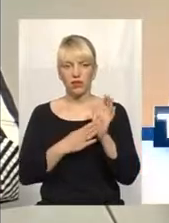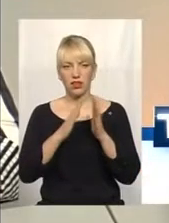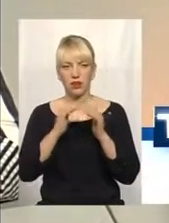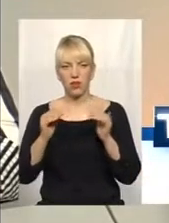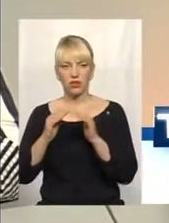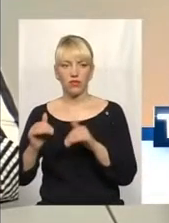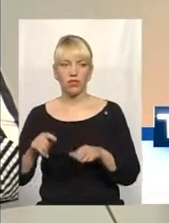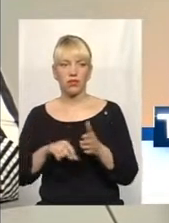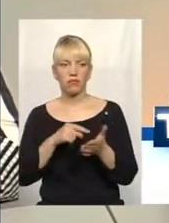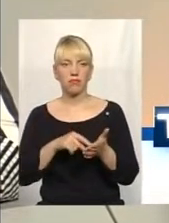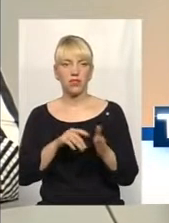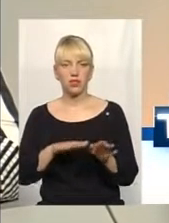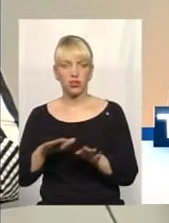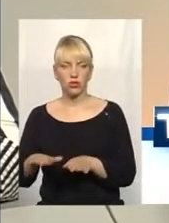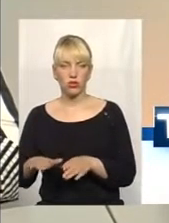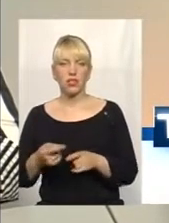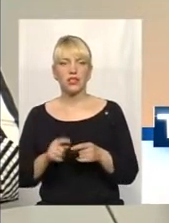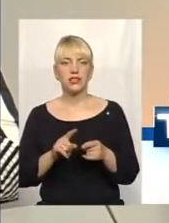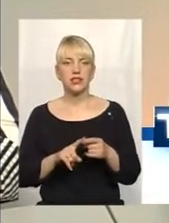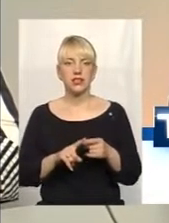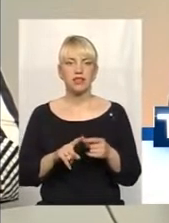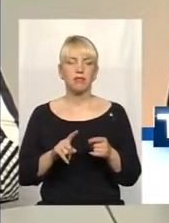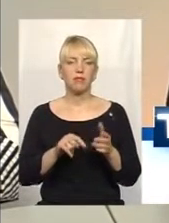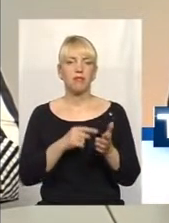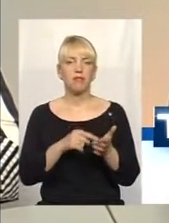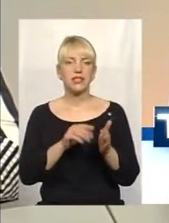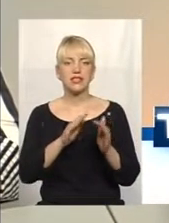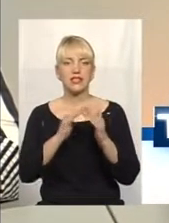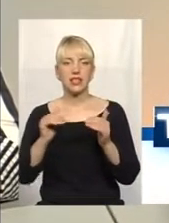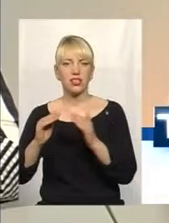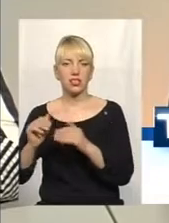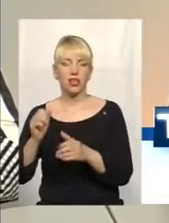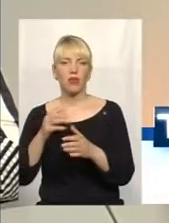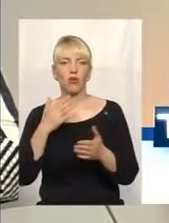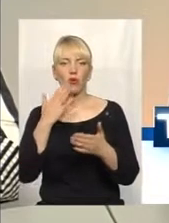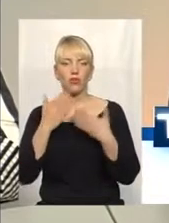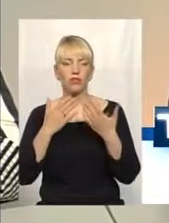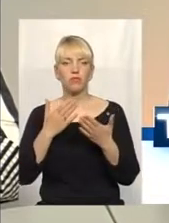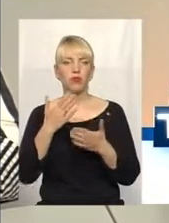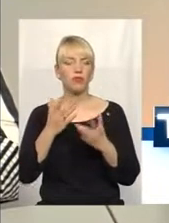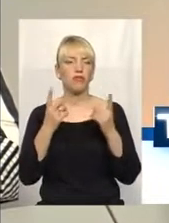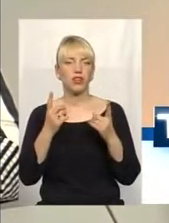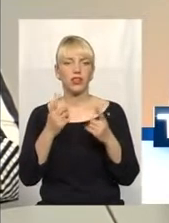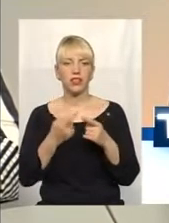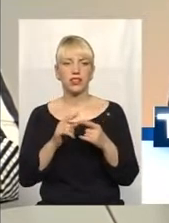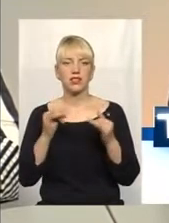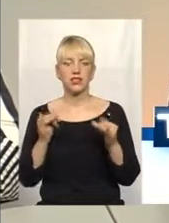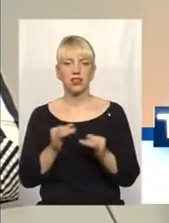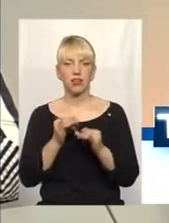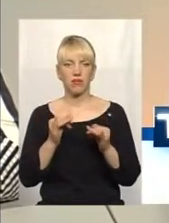наметових містечок. Ці наметові містечка усі користуються великим попитом у дітей. Це дійсно дуже